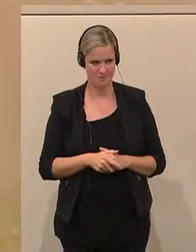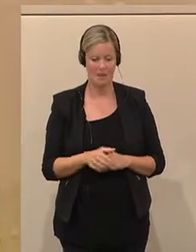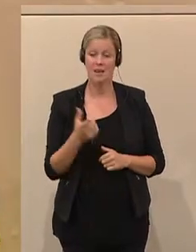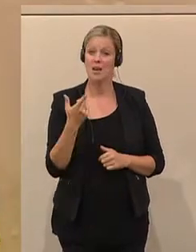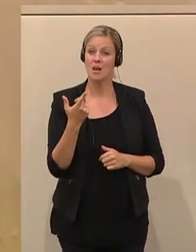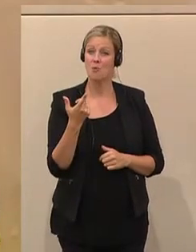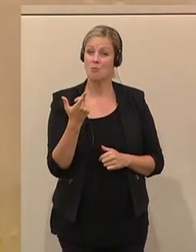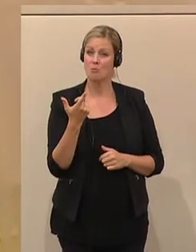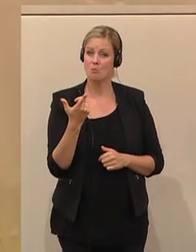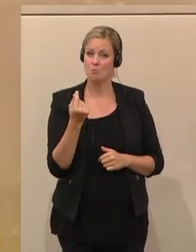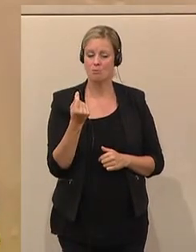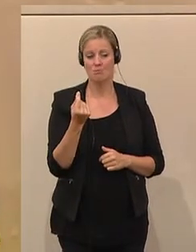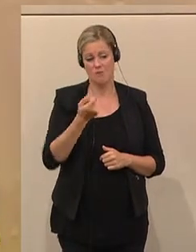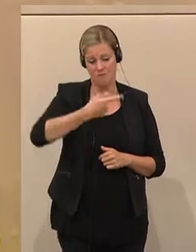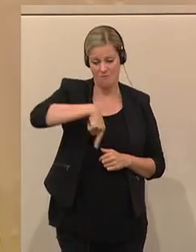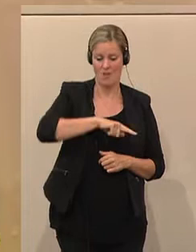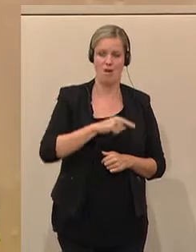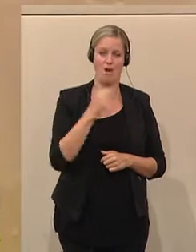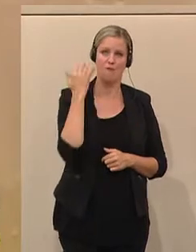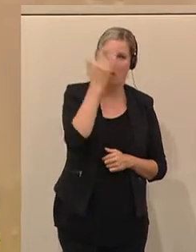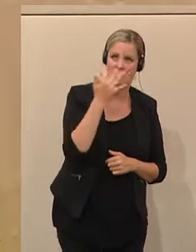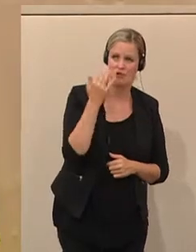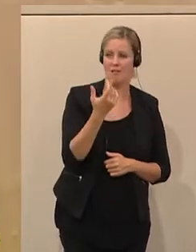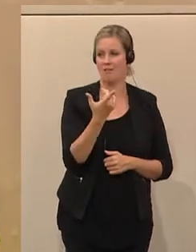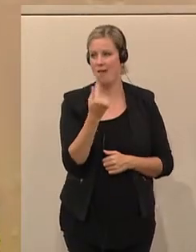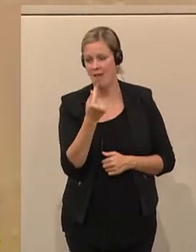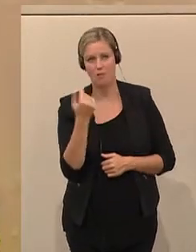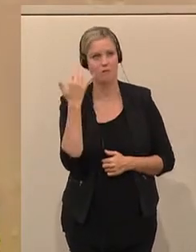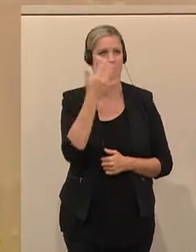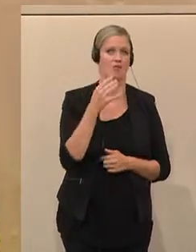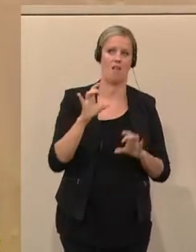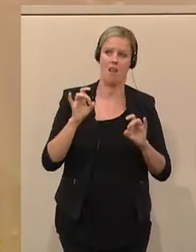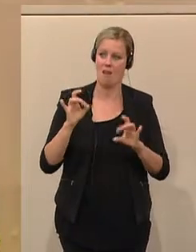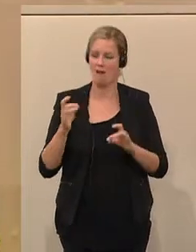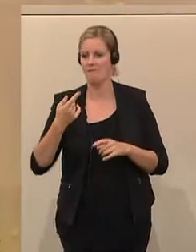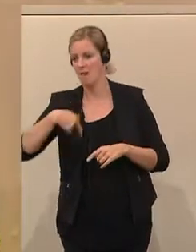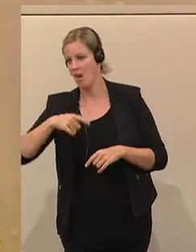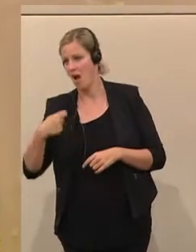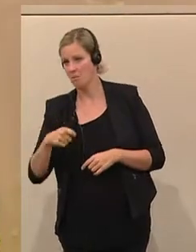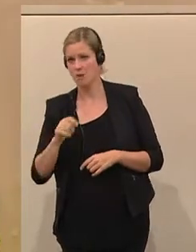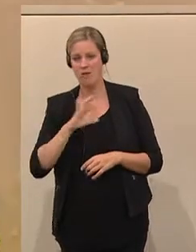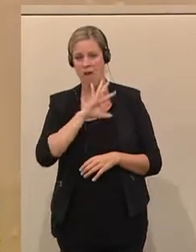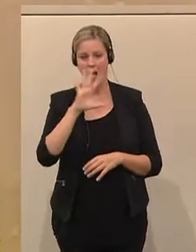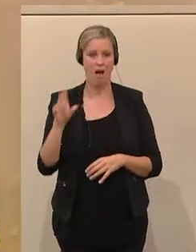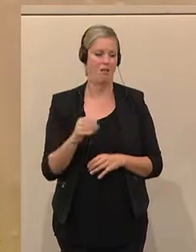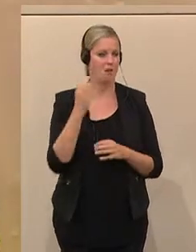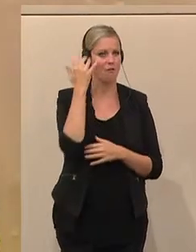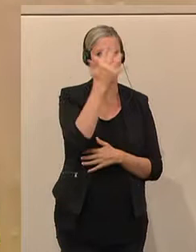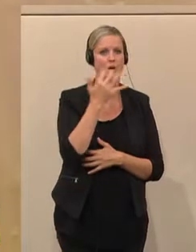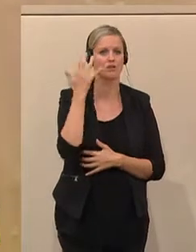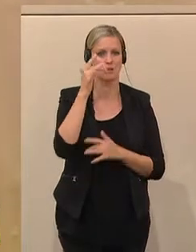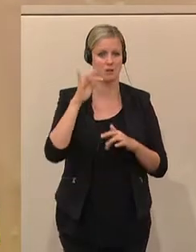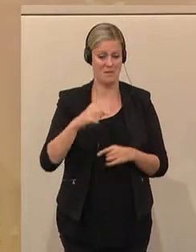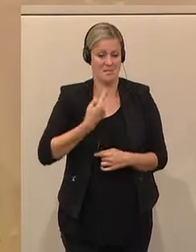haben unsere Vorstellungen dazu. Die Eltern, die Schüler, die Lehrer, wir als Abgeordnete. Und ich habe sie natürlich